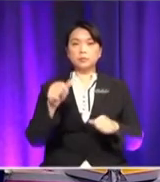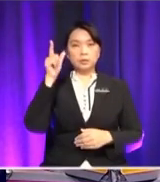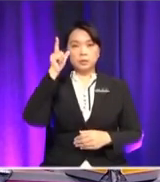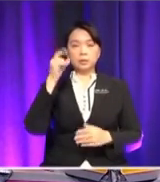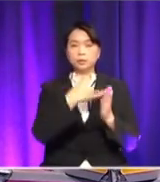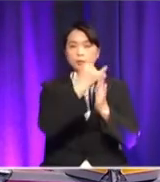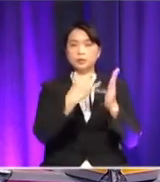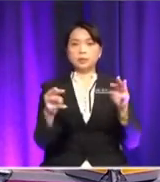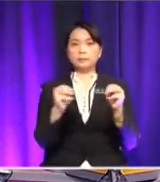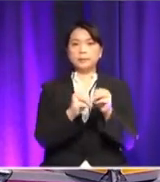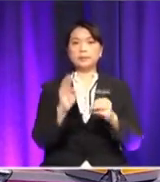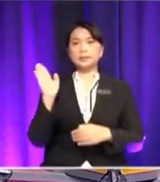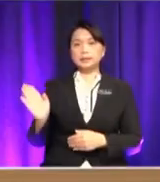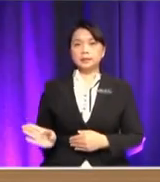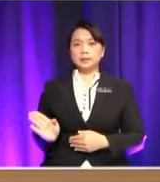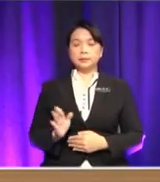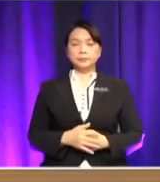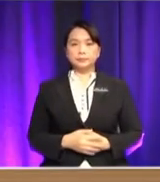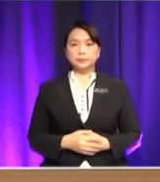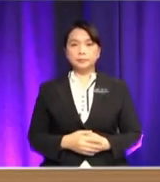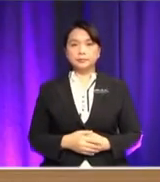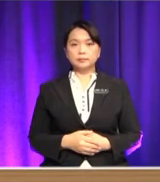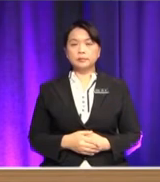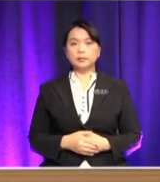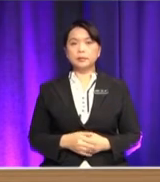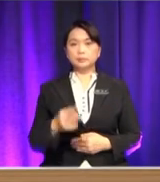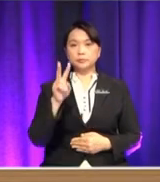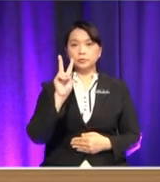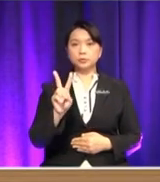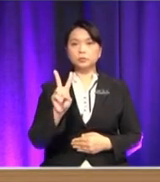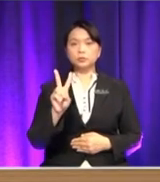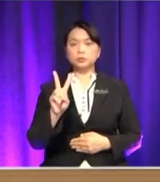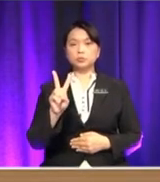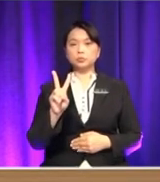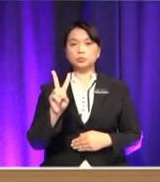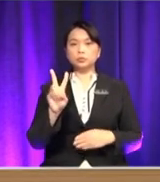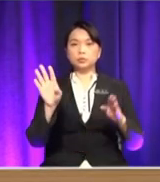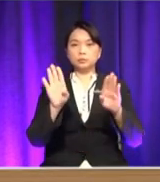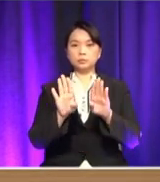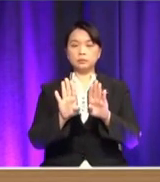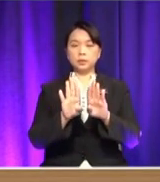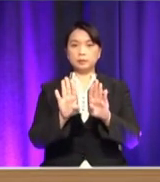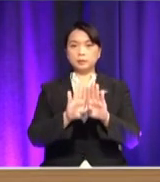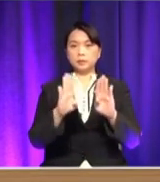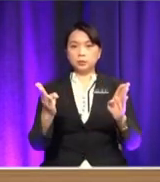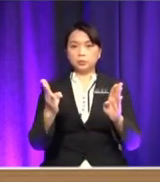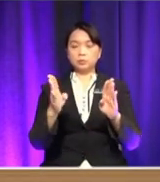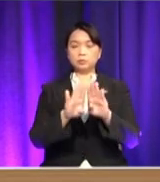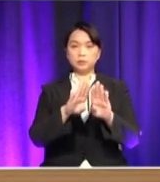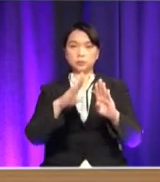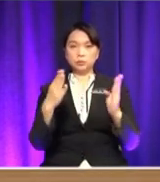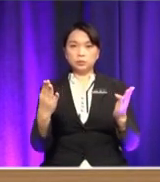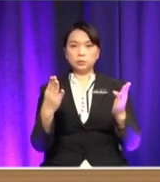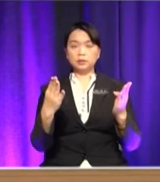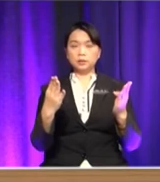Amazone nah nih buka ada dua daun pintu kita masuk kedalam rumah dan di dekat sini tidak ada Jenang itu